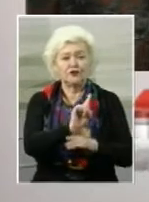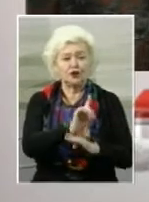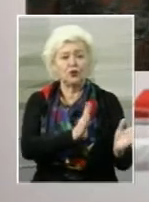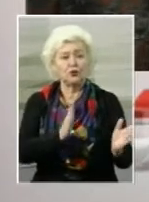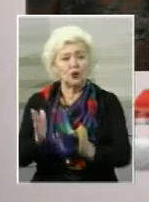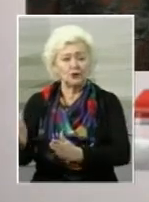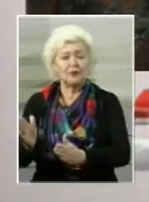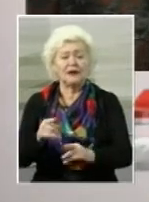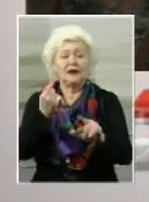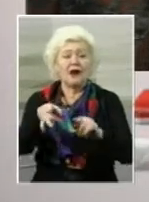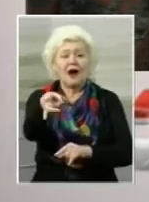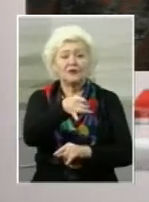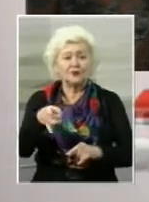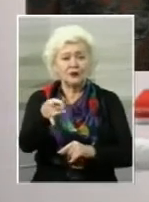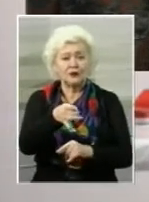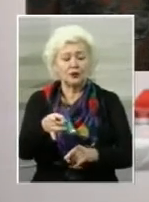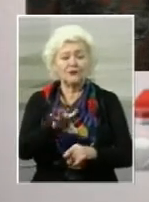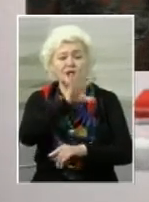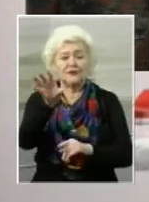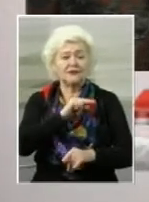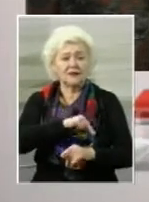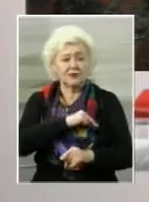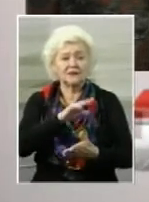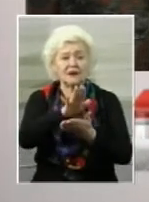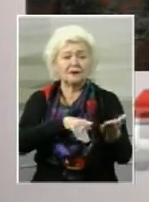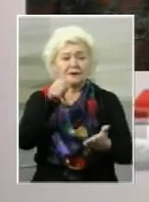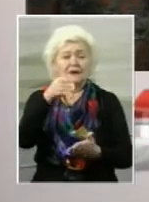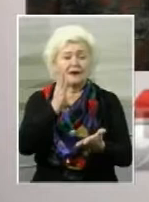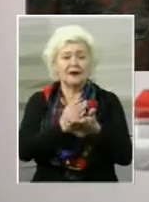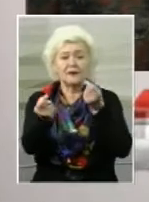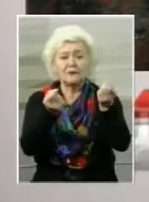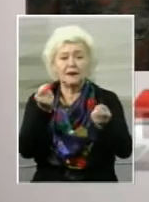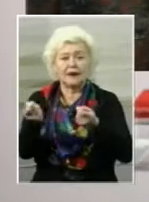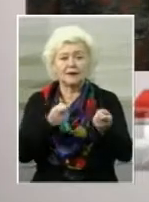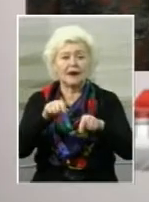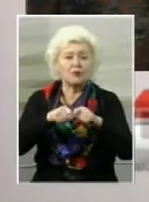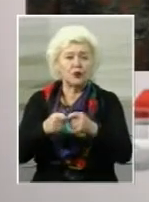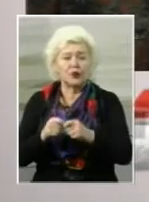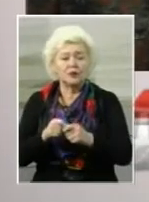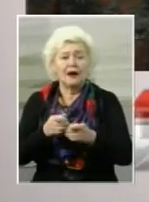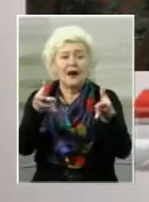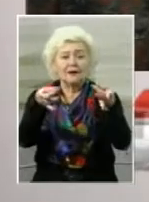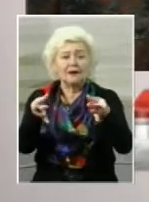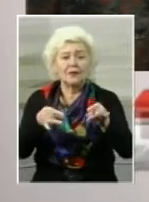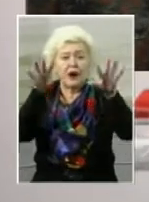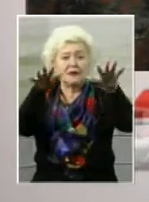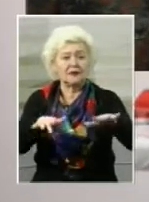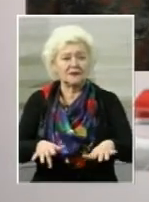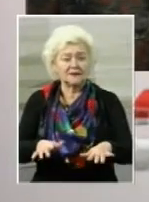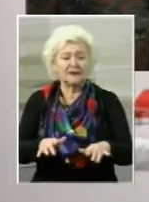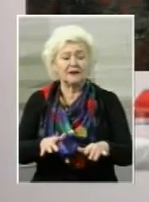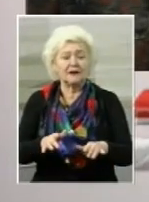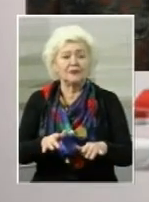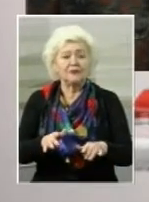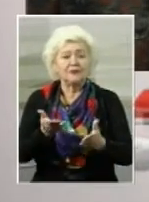десь в районі три фідери не працюють, але ж заявки є, ну, це маленькі фідери від наліпання снігу в